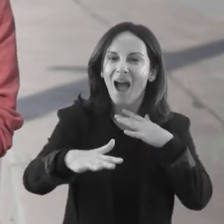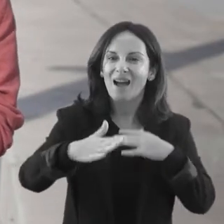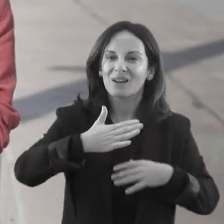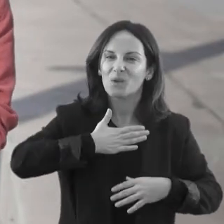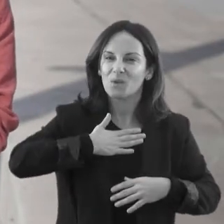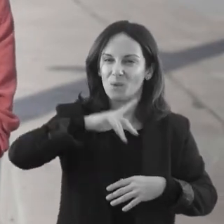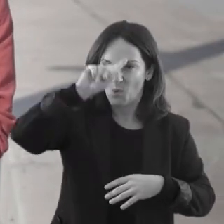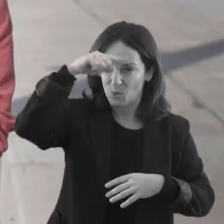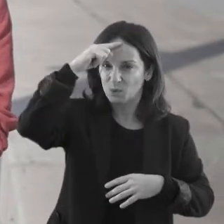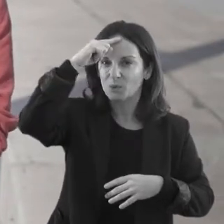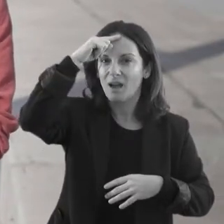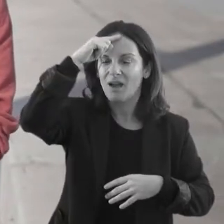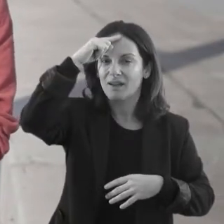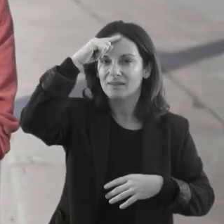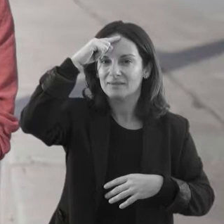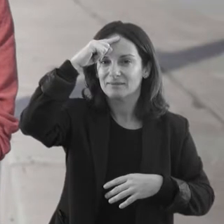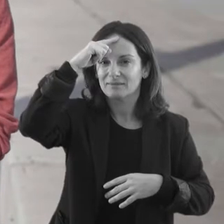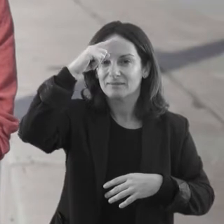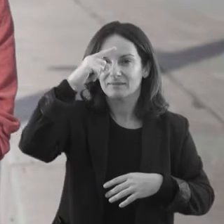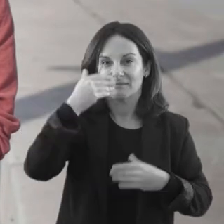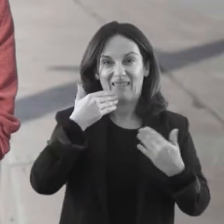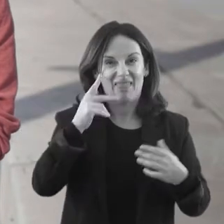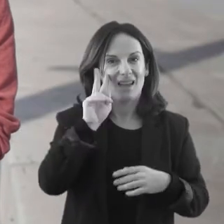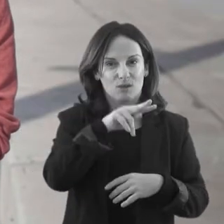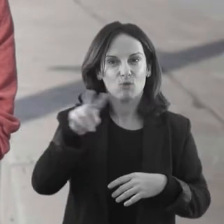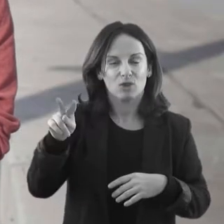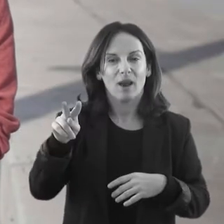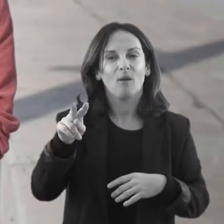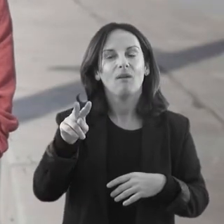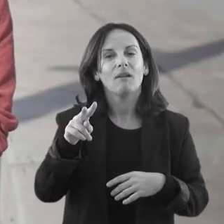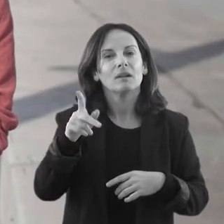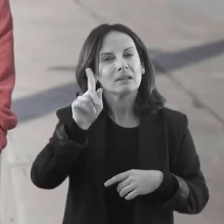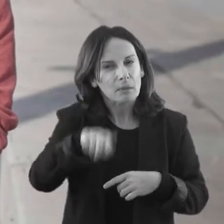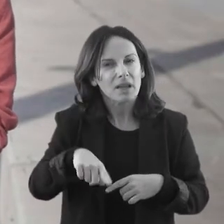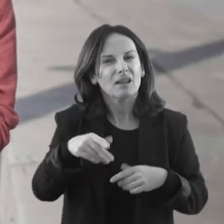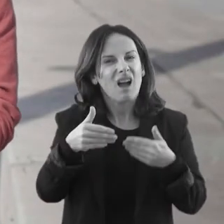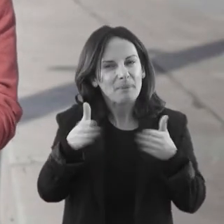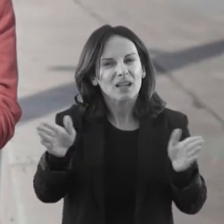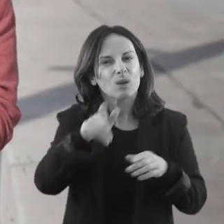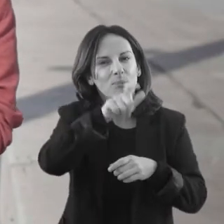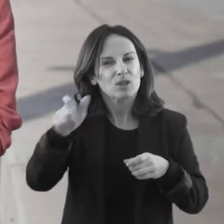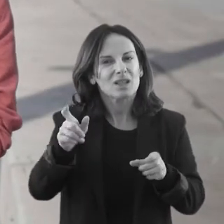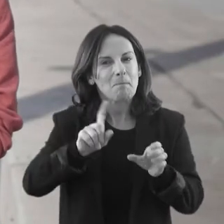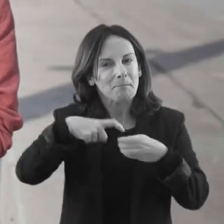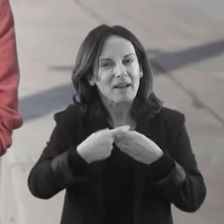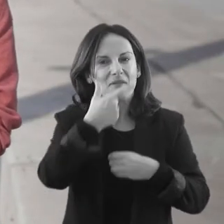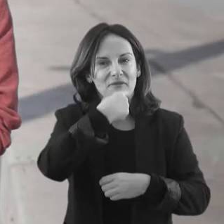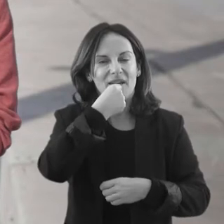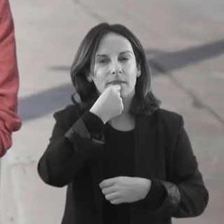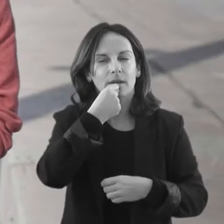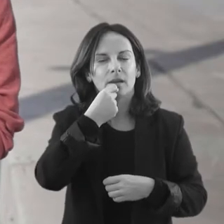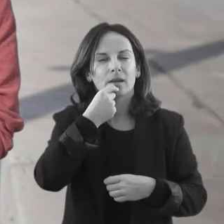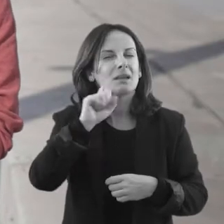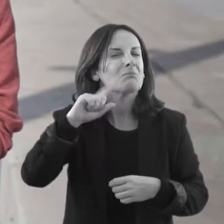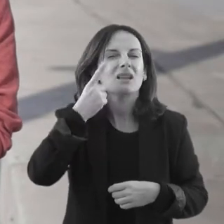per el coneixement de la cultura, del medi i de que estigués obert a que la gent pogués participar-hi, eh? I que